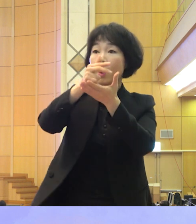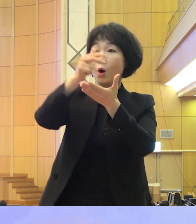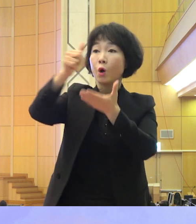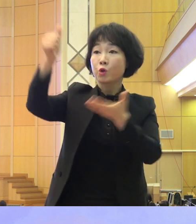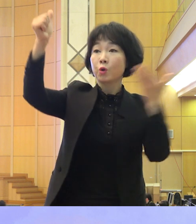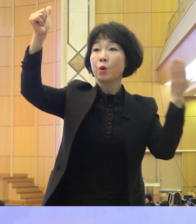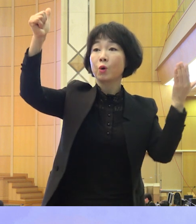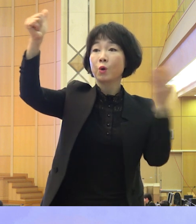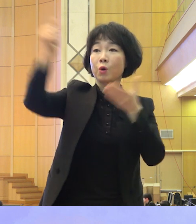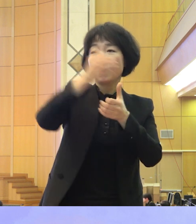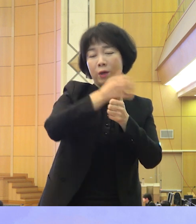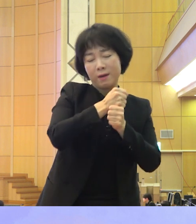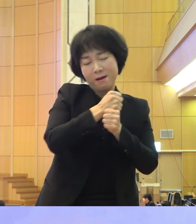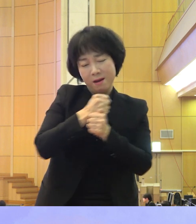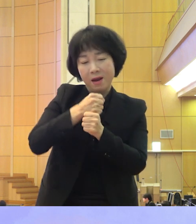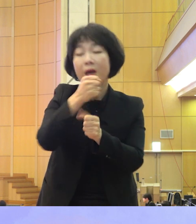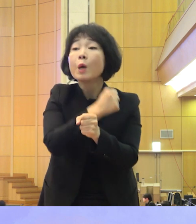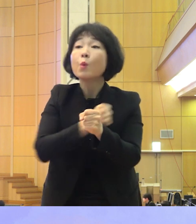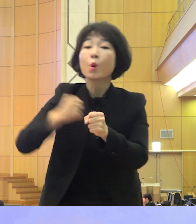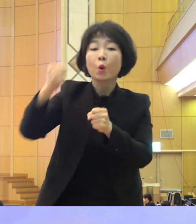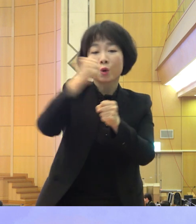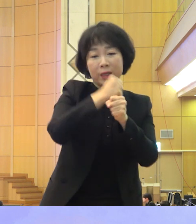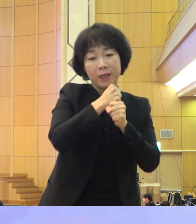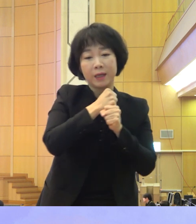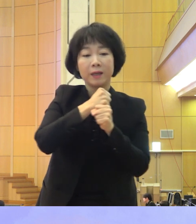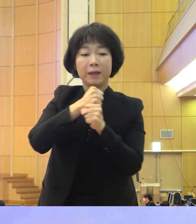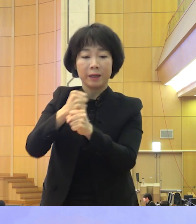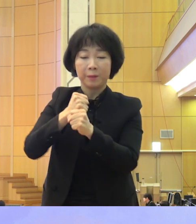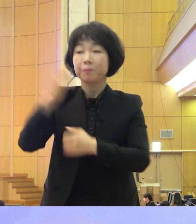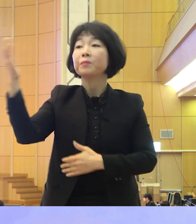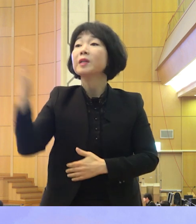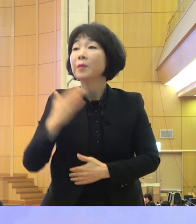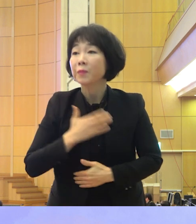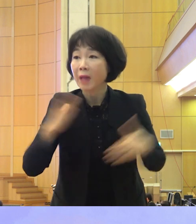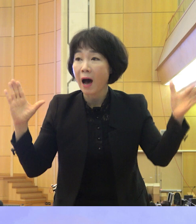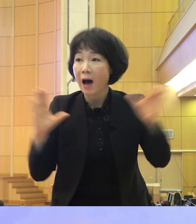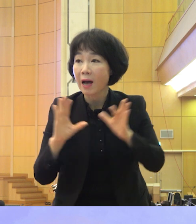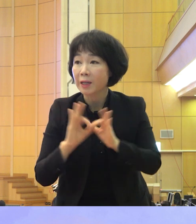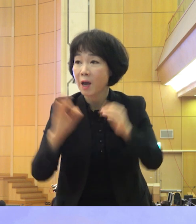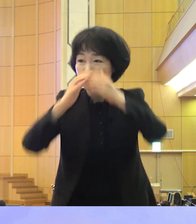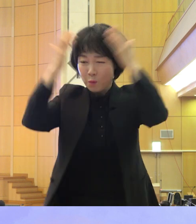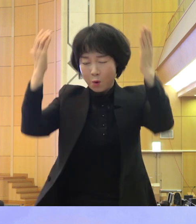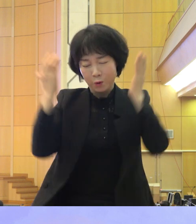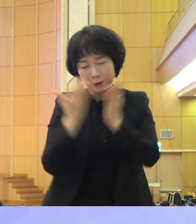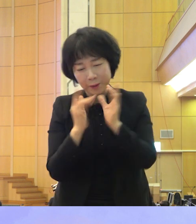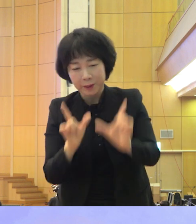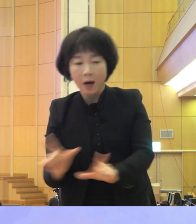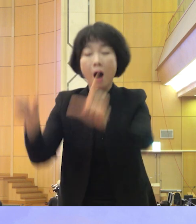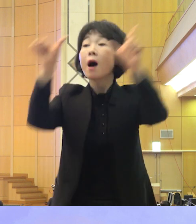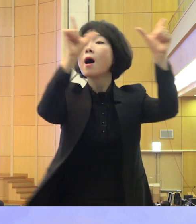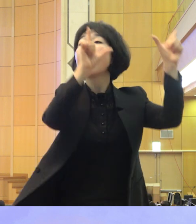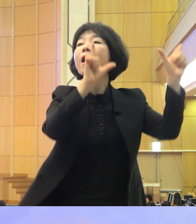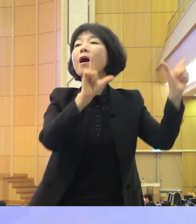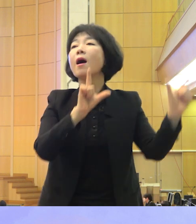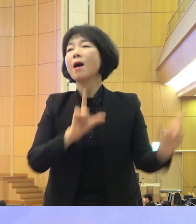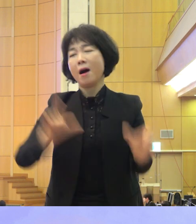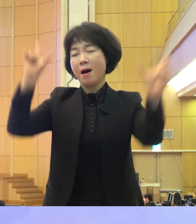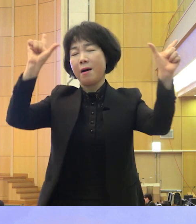지쳐도 주께 묶인 나의 모든